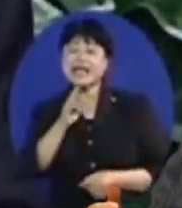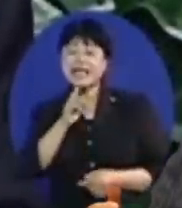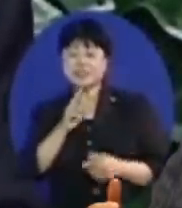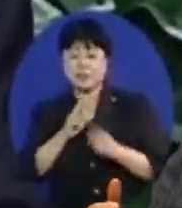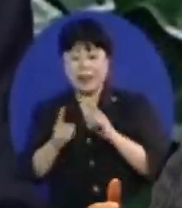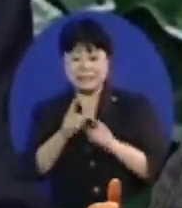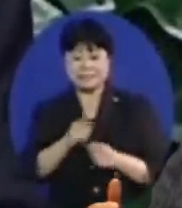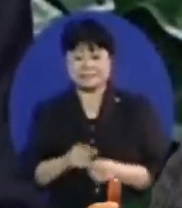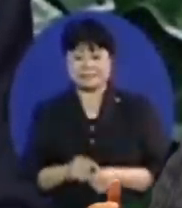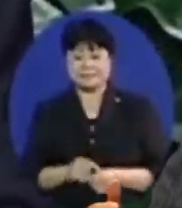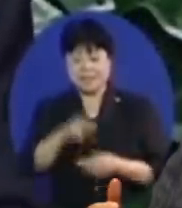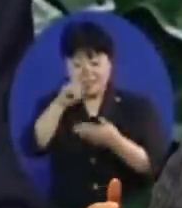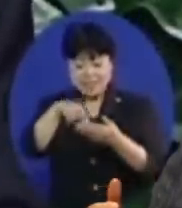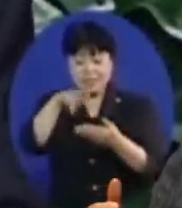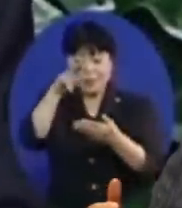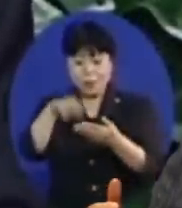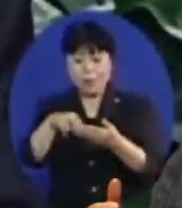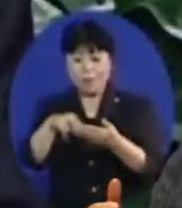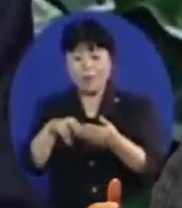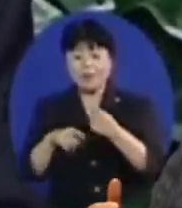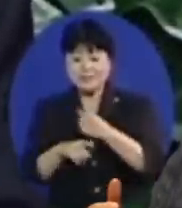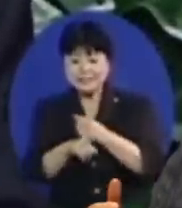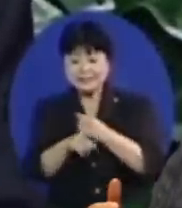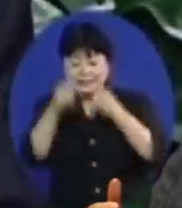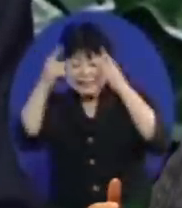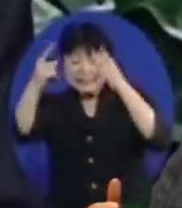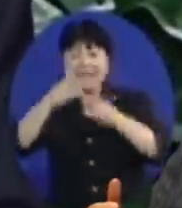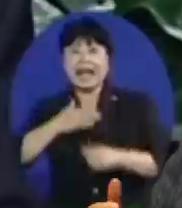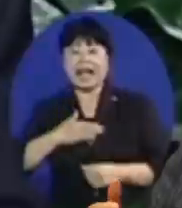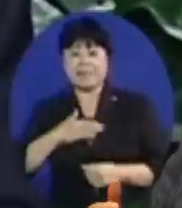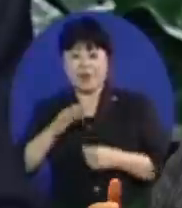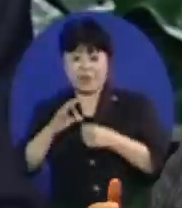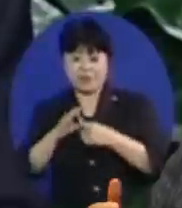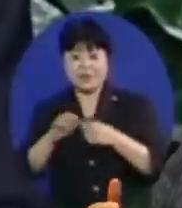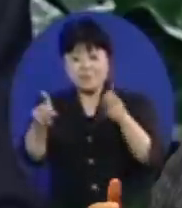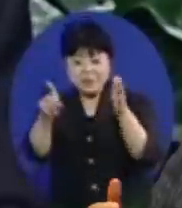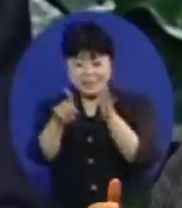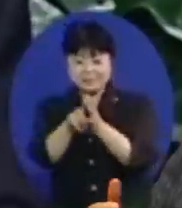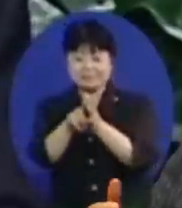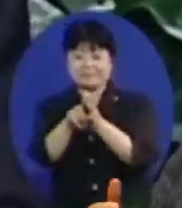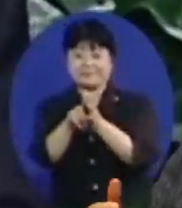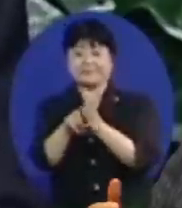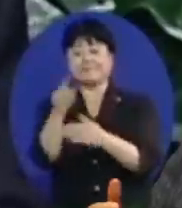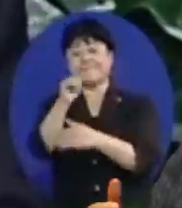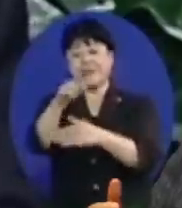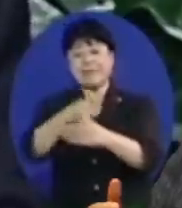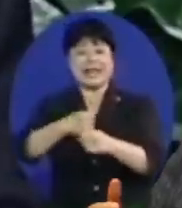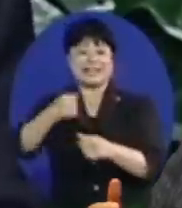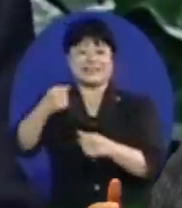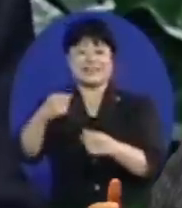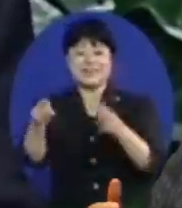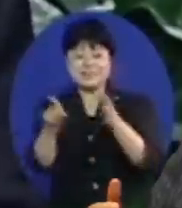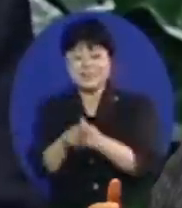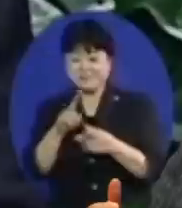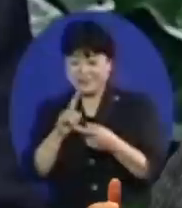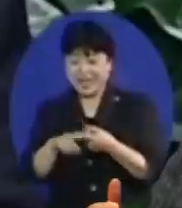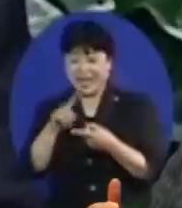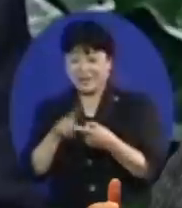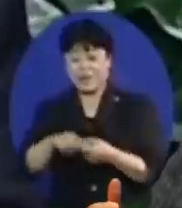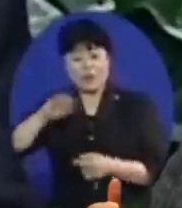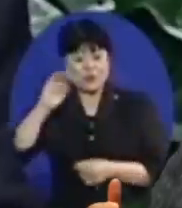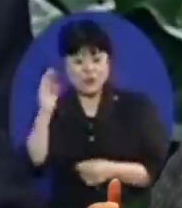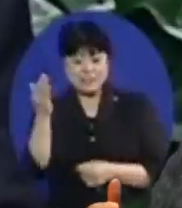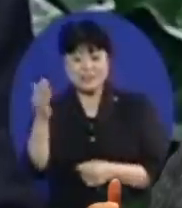하나님 말씀을 읽고 하나님의 뜻을 깨달아 알았으면 그 믿음을 마음속에 가지고 믿음대로